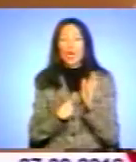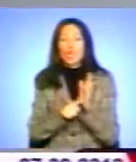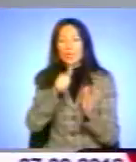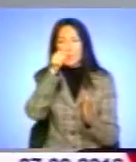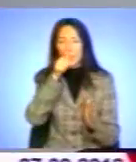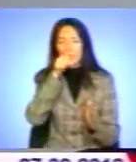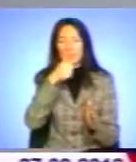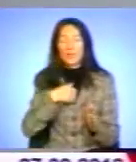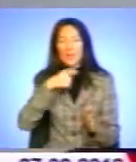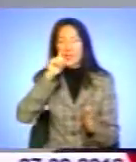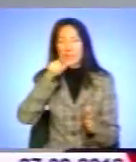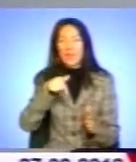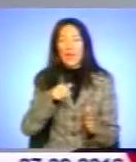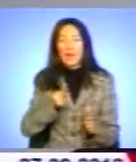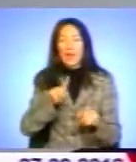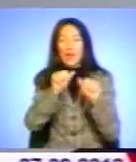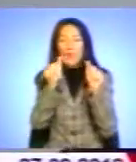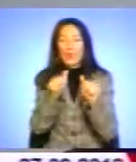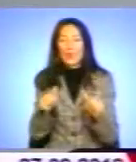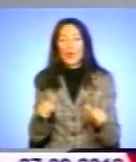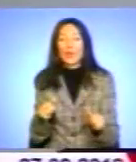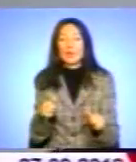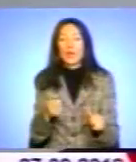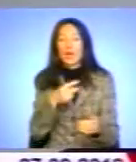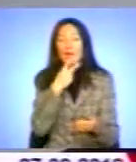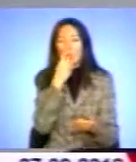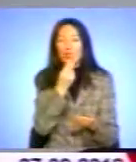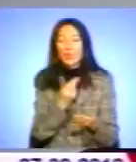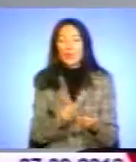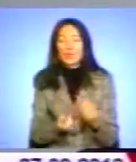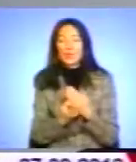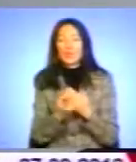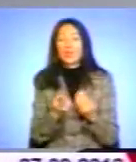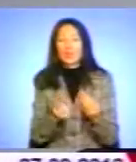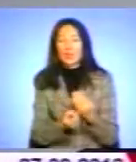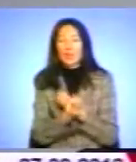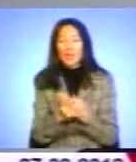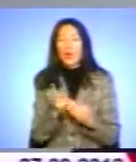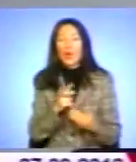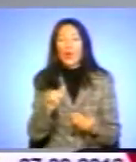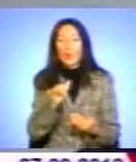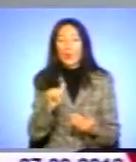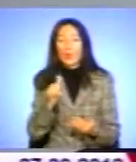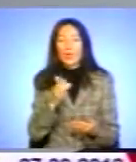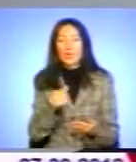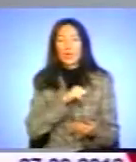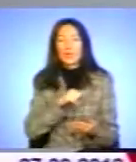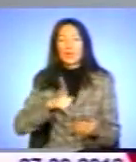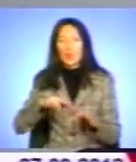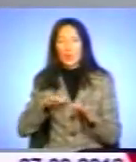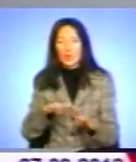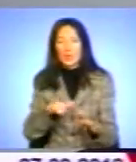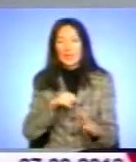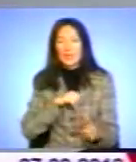Я знав, як формується зображення, звідки воно береться і куди воно кладеться. От. І все фактично. Я